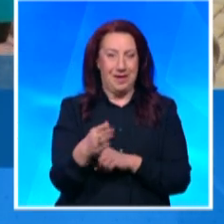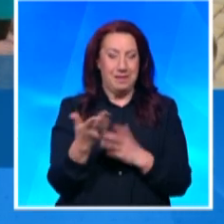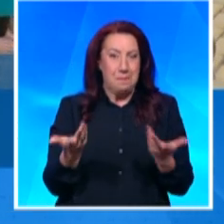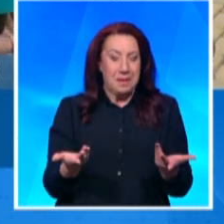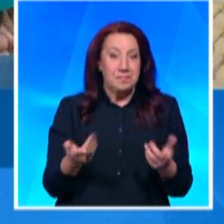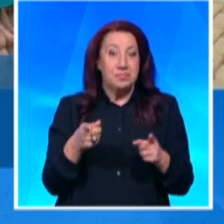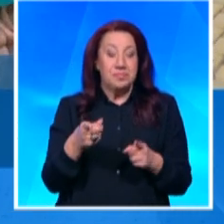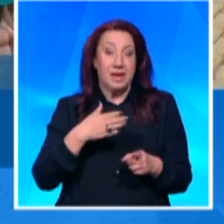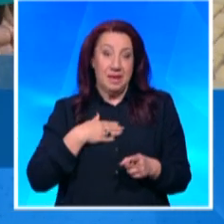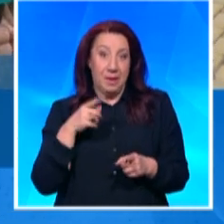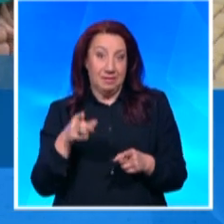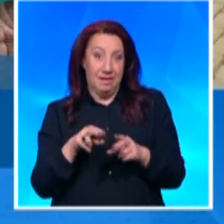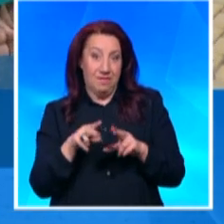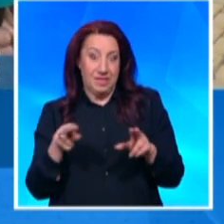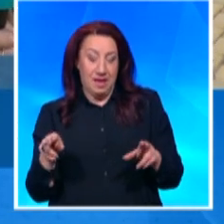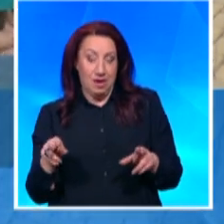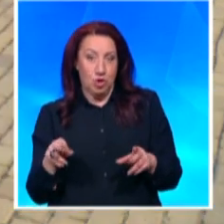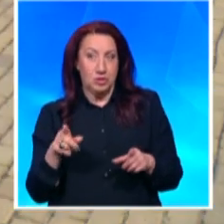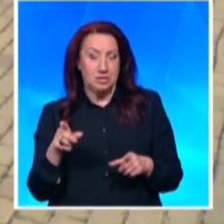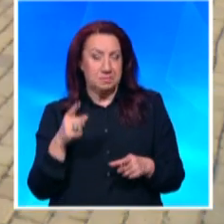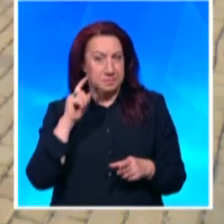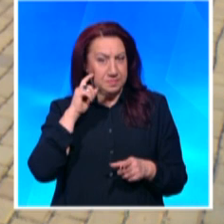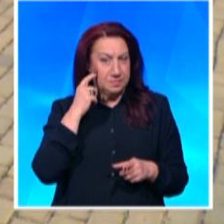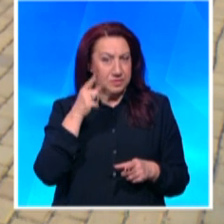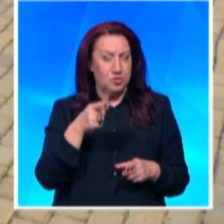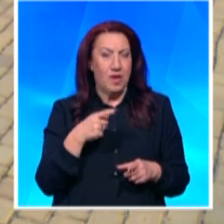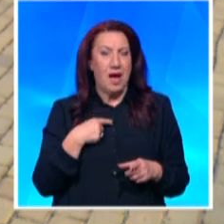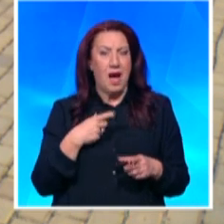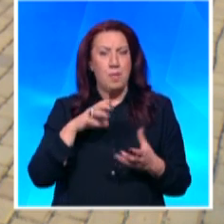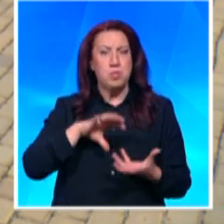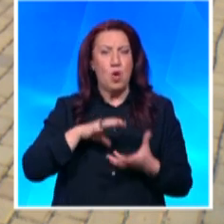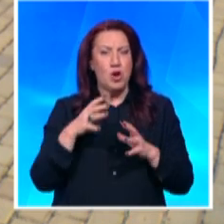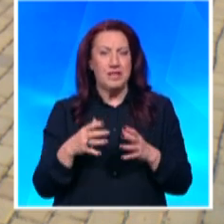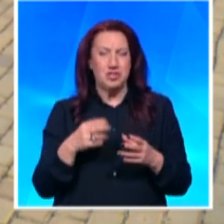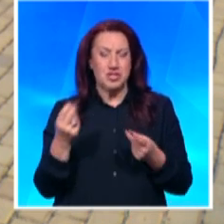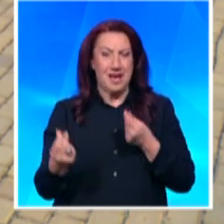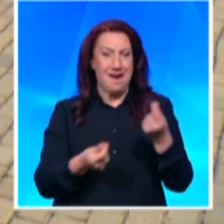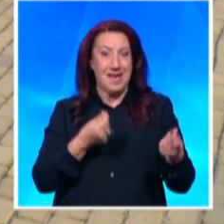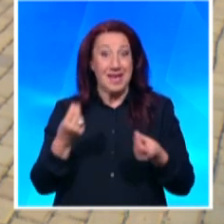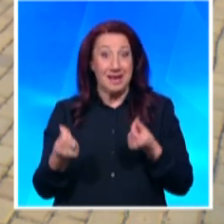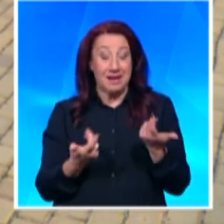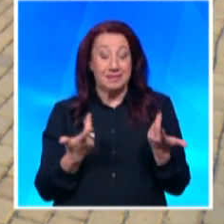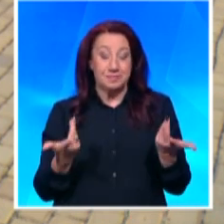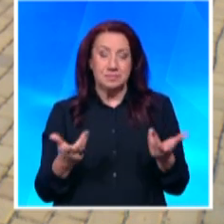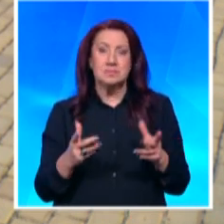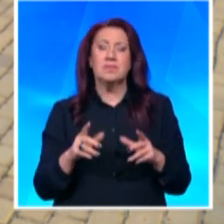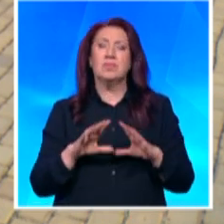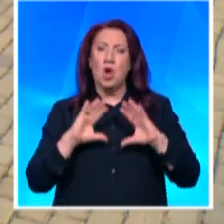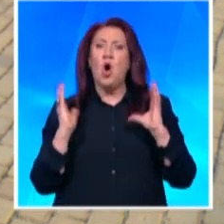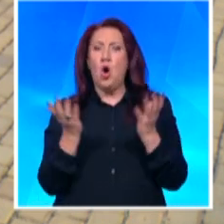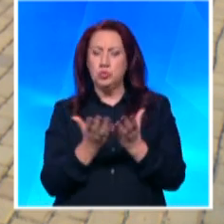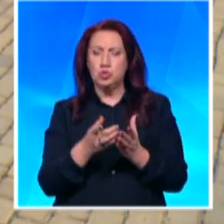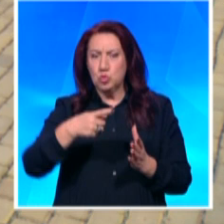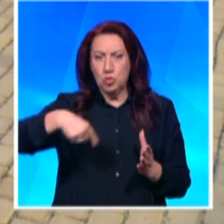дали не става дума за, цитирам, политическа заигравка. Общото между политическите сили е, че всички са на мнение, че